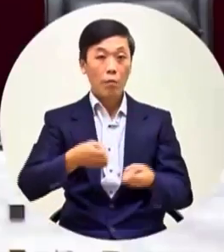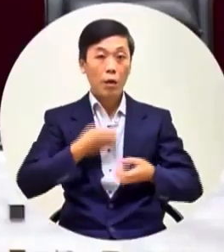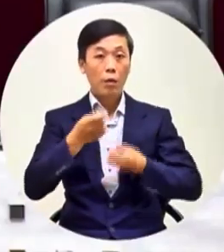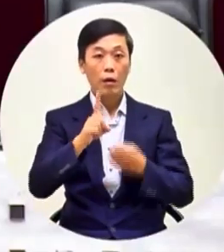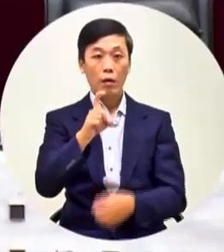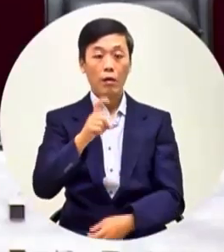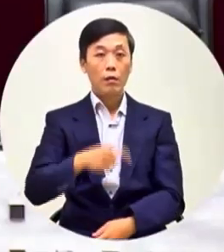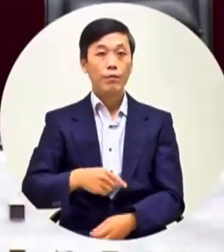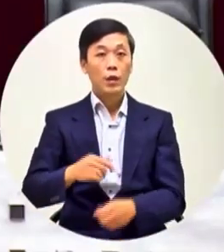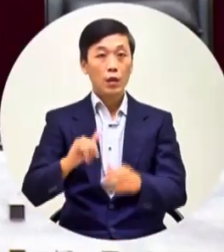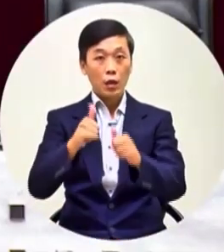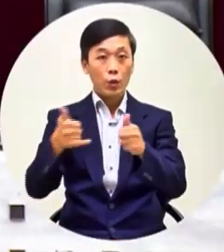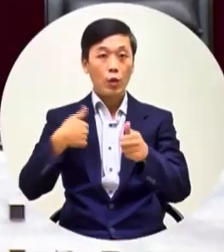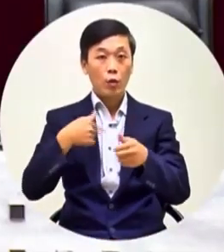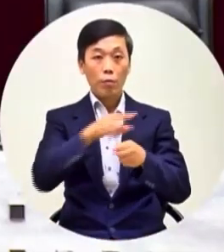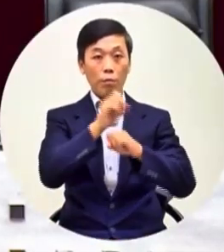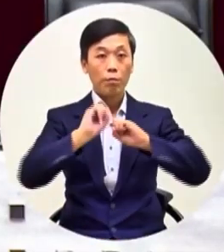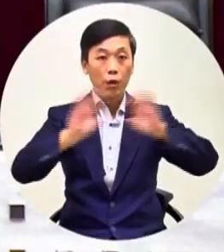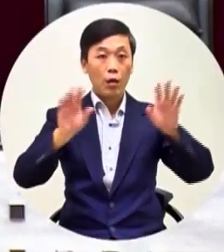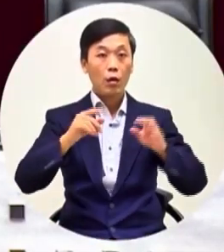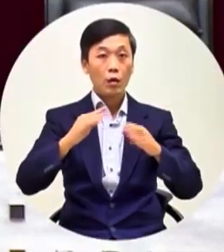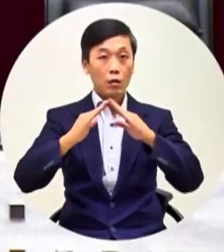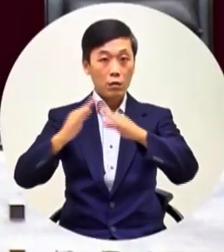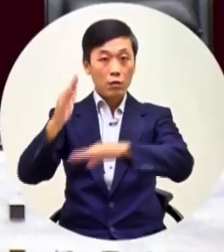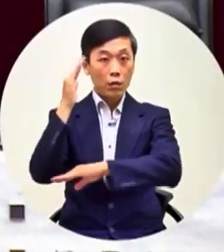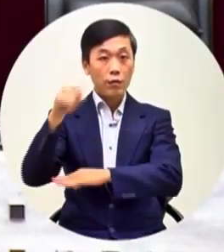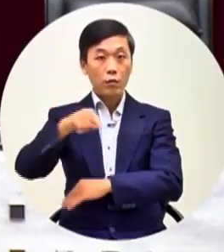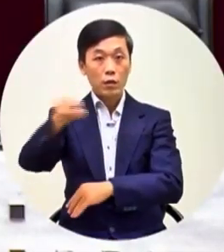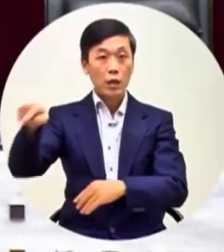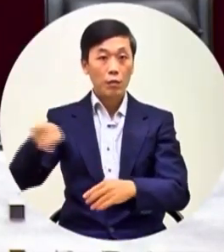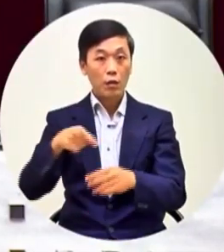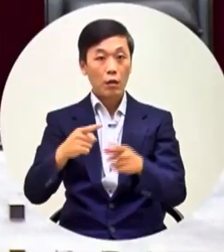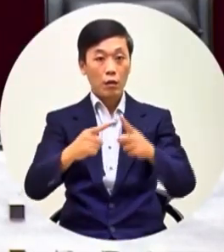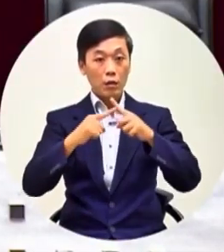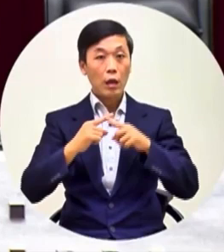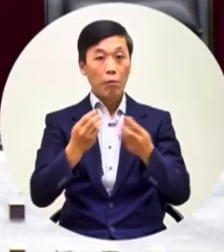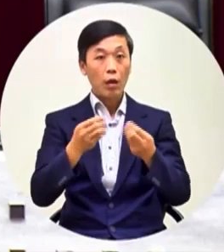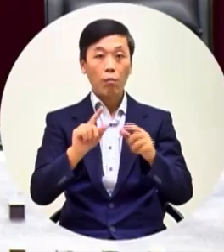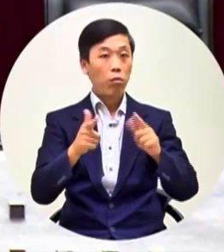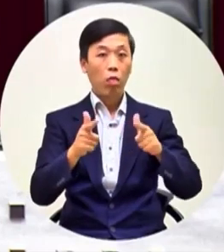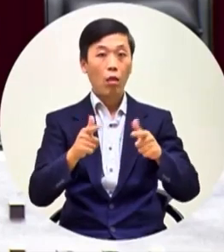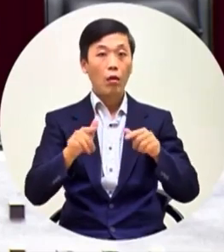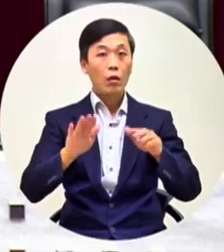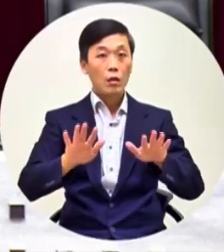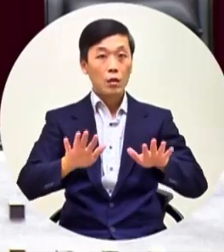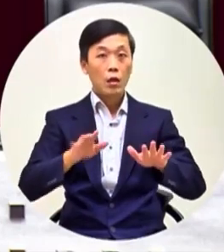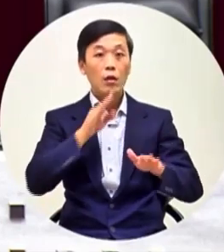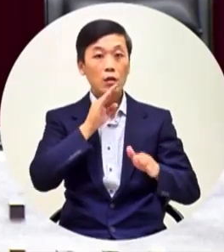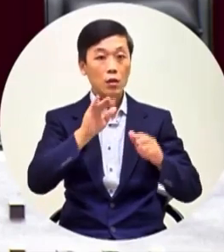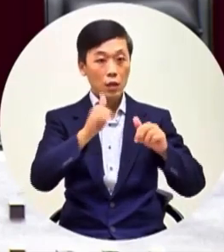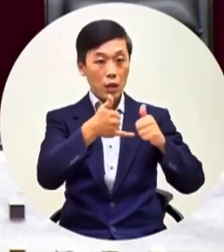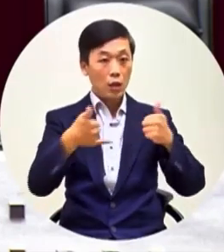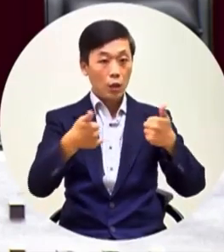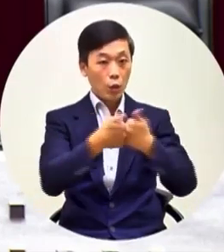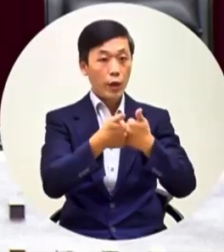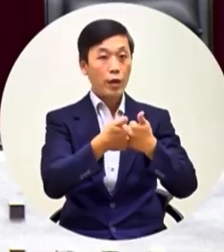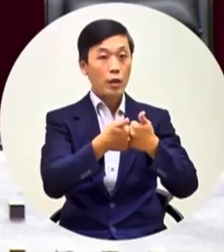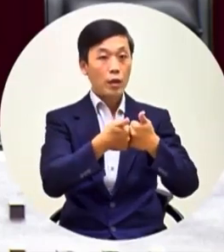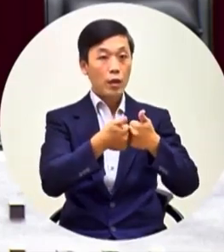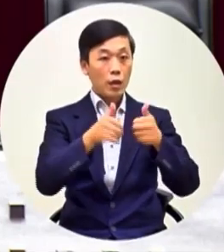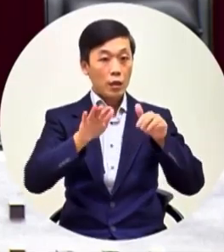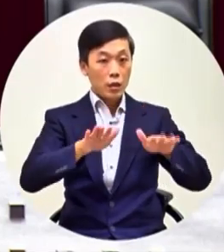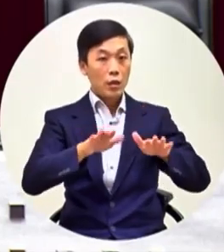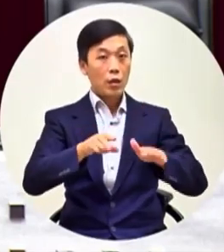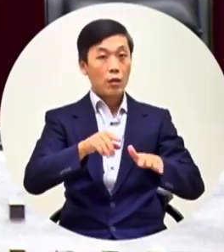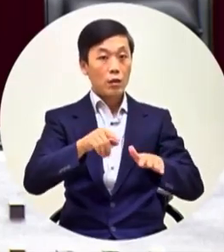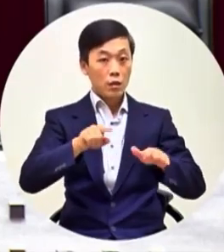您议员报告，市府的人不是没有参加，现在我们是议会自己在讨论我们议事日程表，他们都在